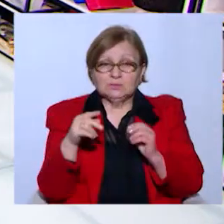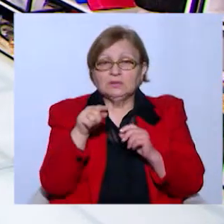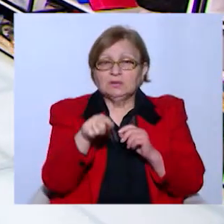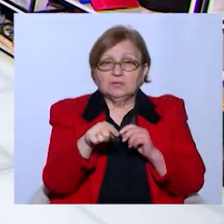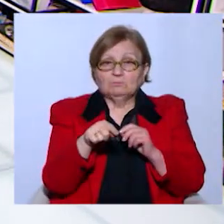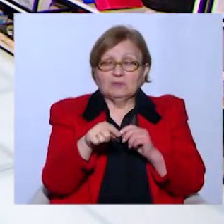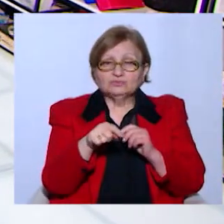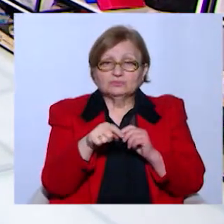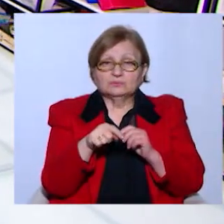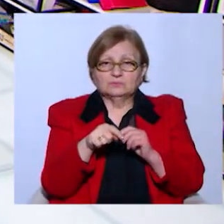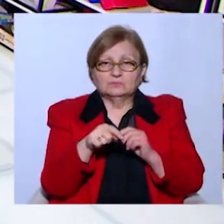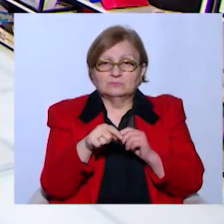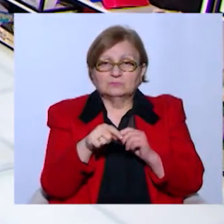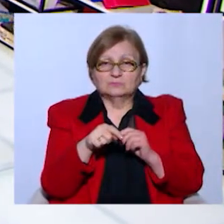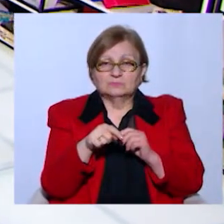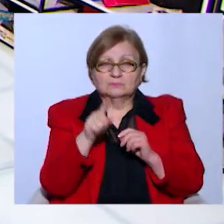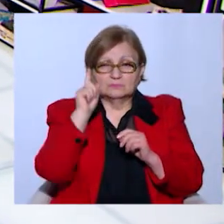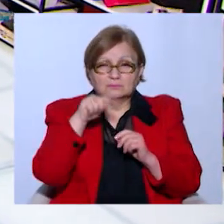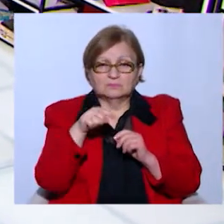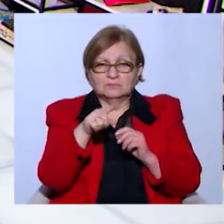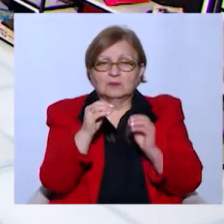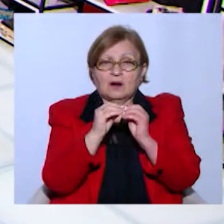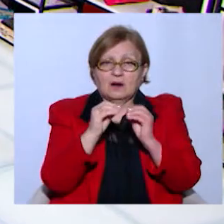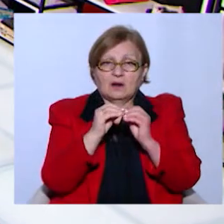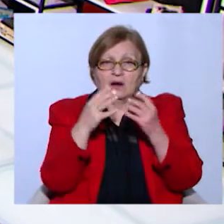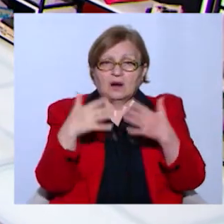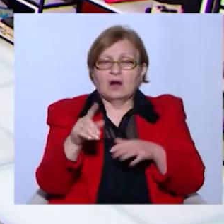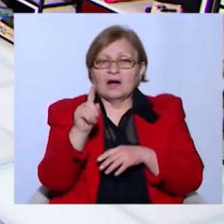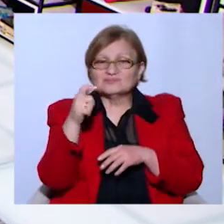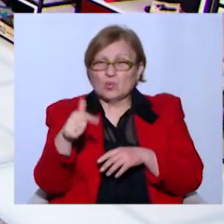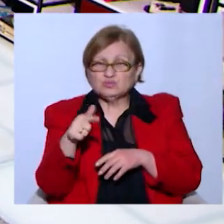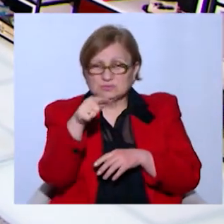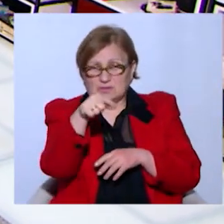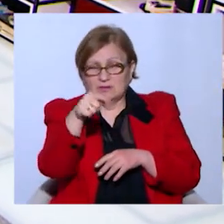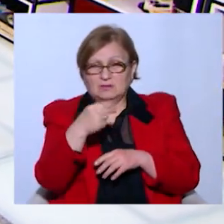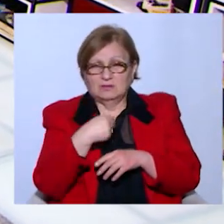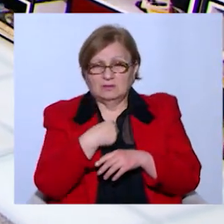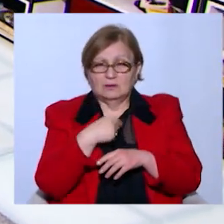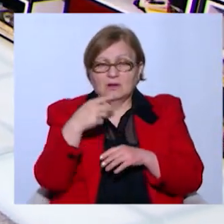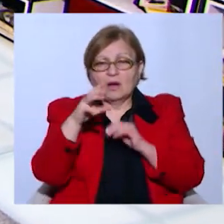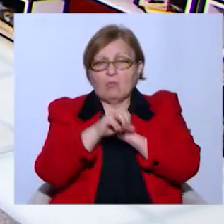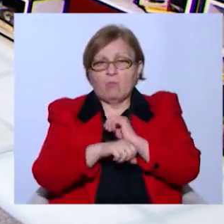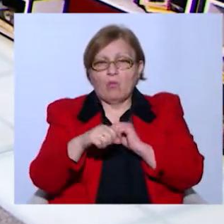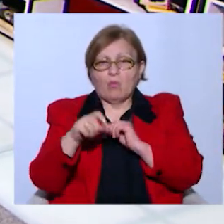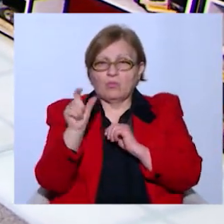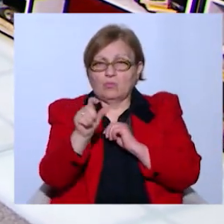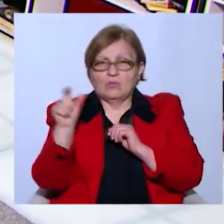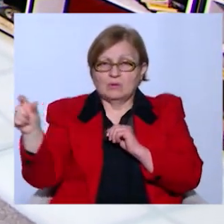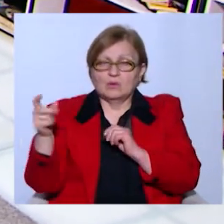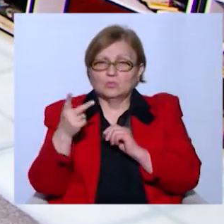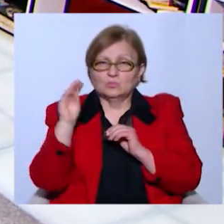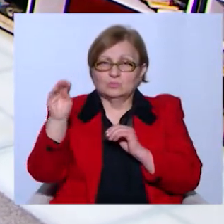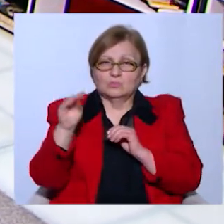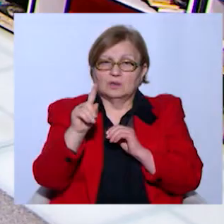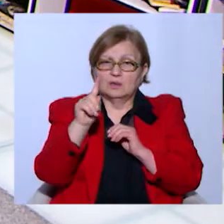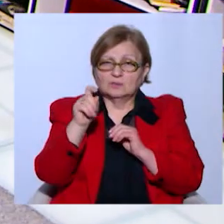მაშინ როგორც ვიცით, რომ ეს 10 უკვე 120 არის, შემდეგ ბოლო ორ უჯრაში მეორე სტრიქონში უნდა ეწეროს